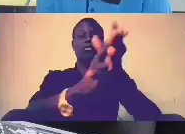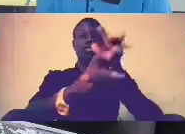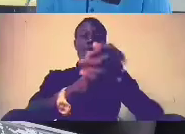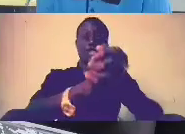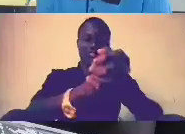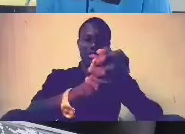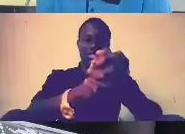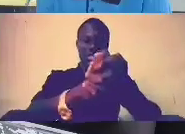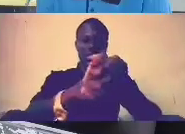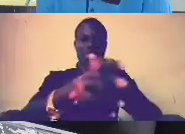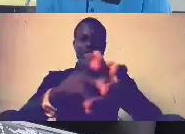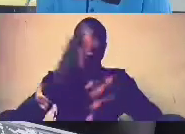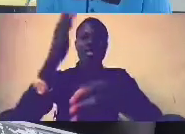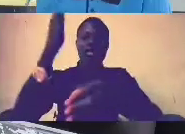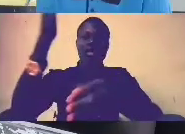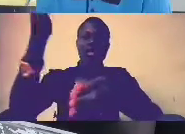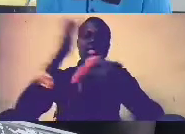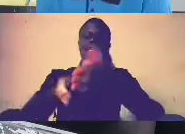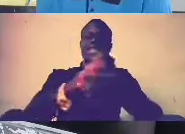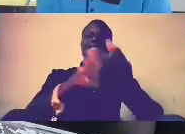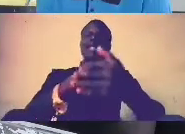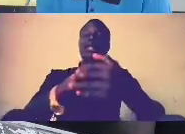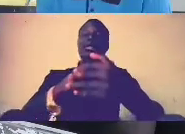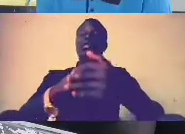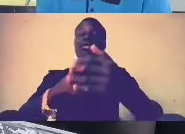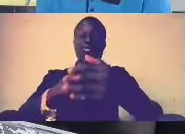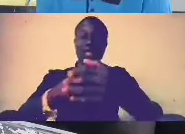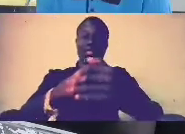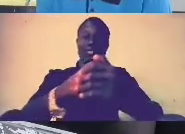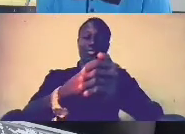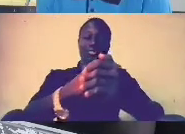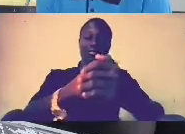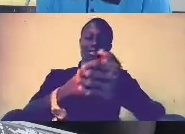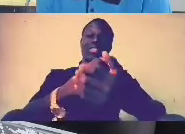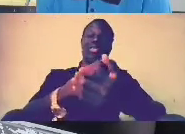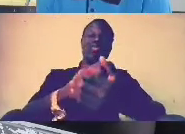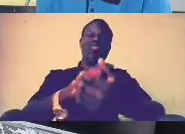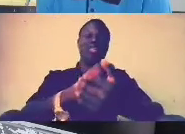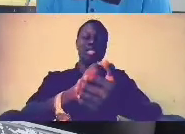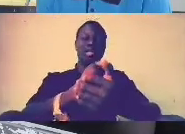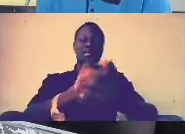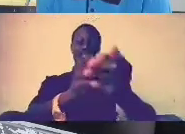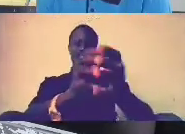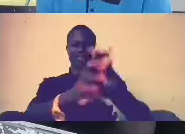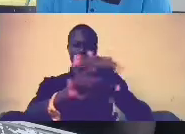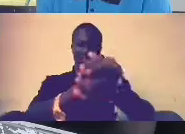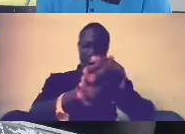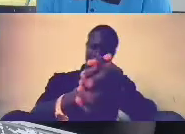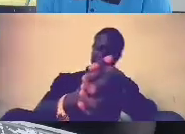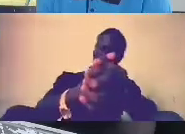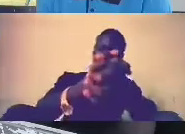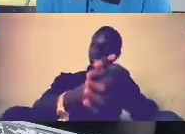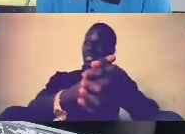Vous êtes nombreux à savoir ce que l'échec sert dans notre vie. C'est merveilleux ça.